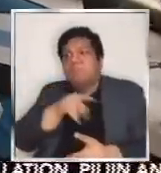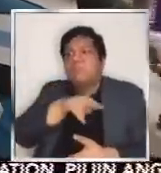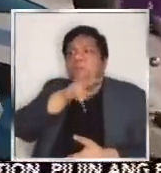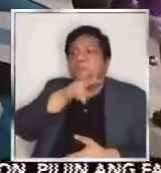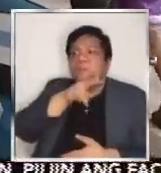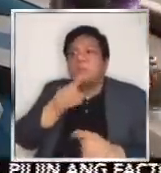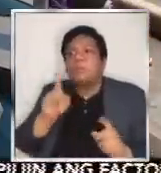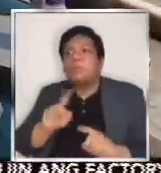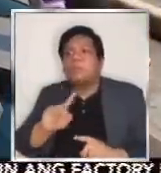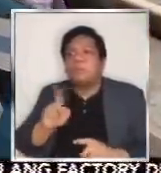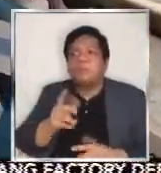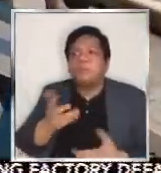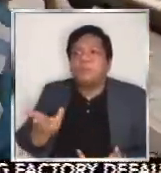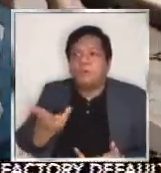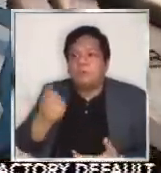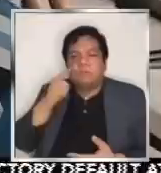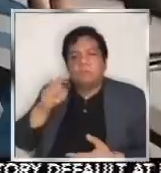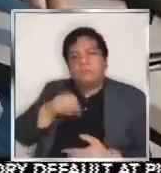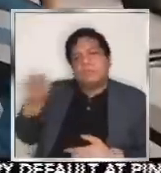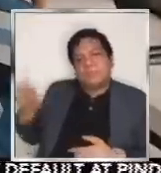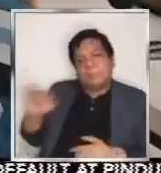kapwa namin pasayro.